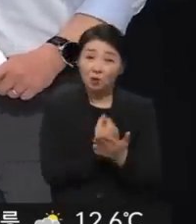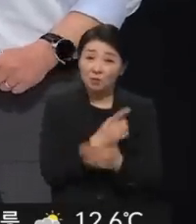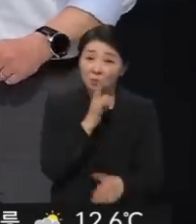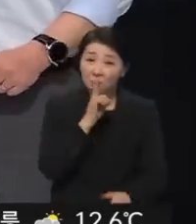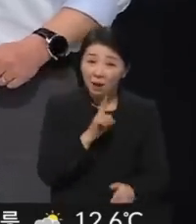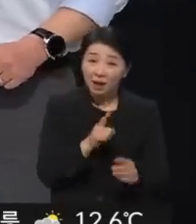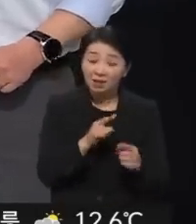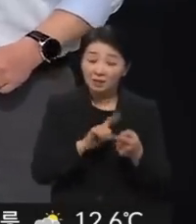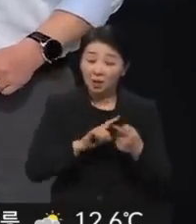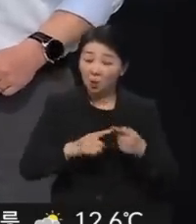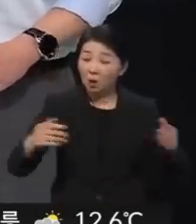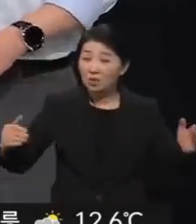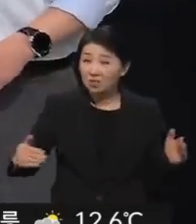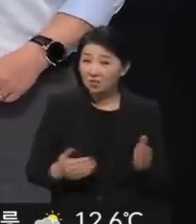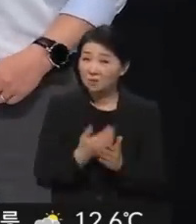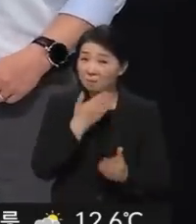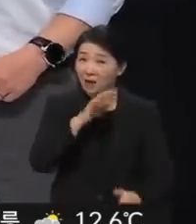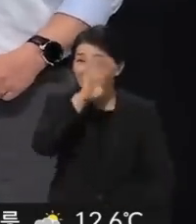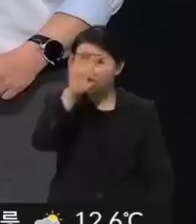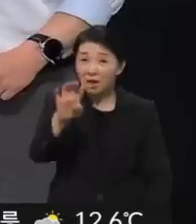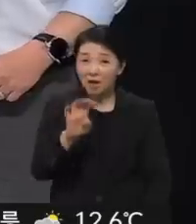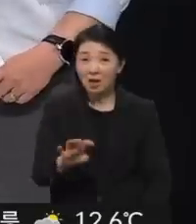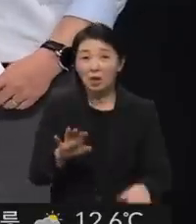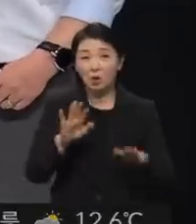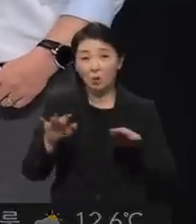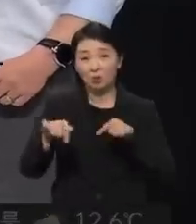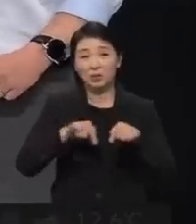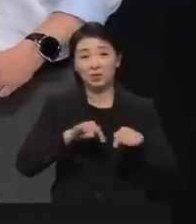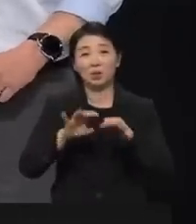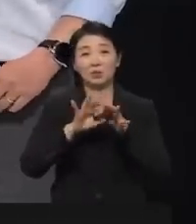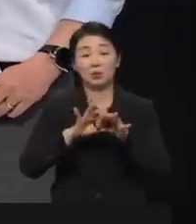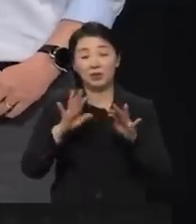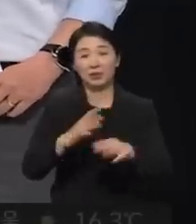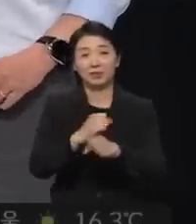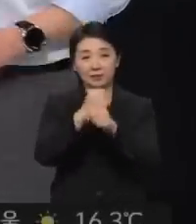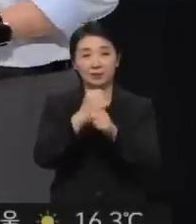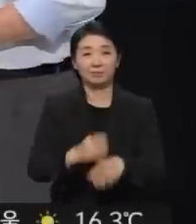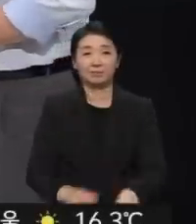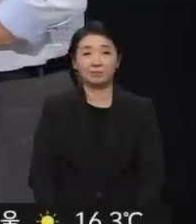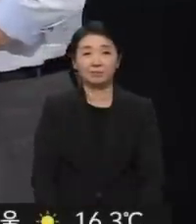말로 끝날 일인가 싶습니다. 오늘의 정치 인사이드 이렇게 정리합니다.